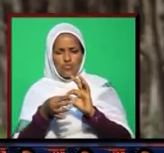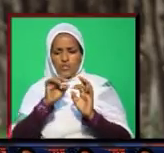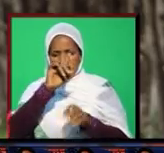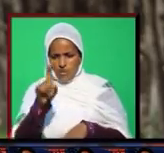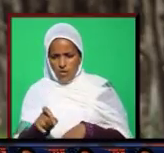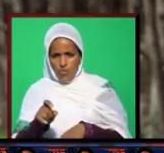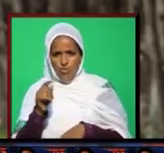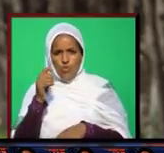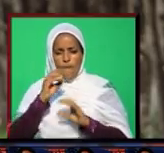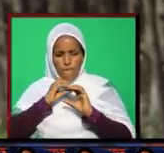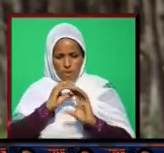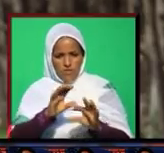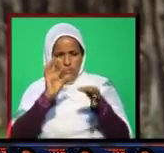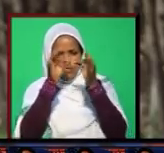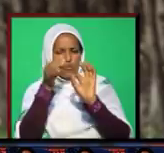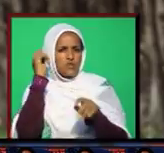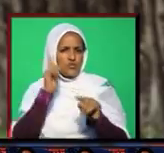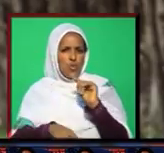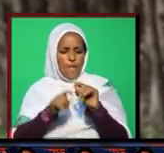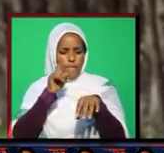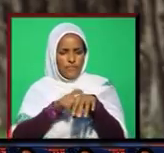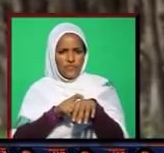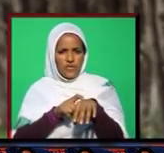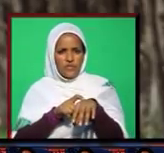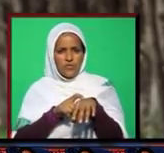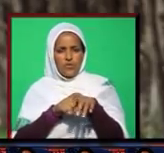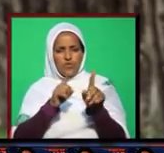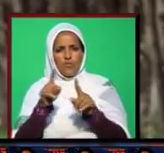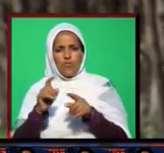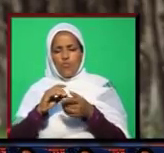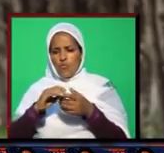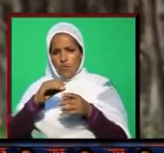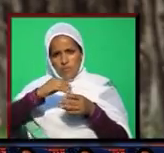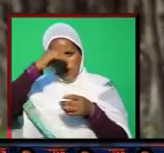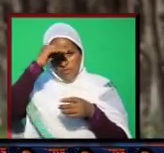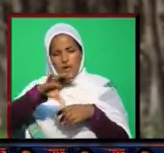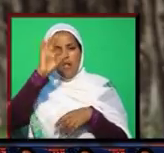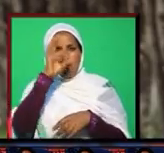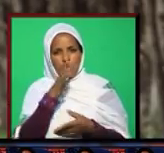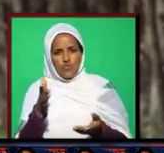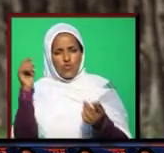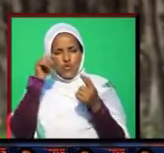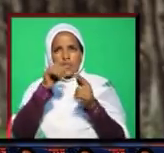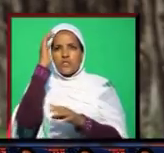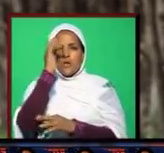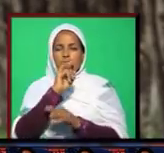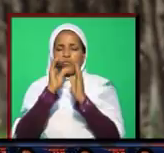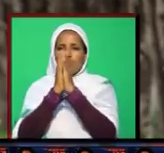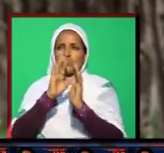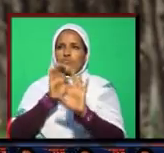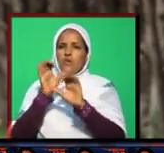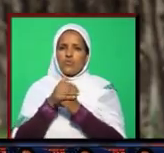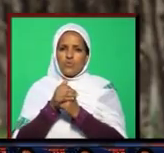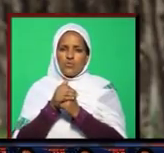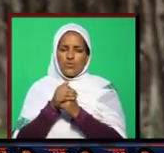ትርጓሜውን ሲጠየቁ ማስተማር መተርጎም አልቻሉም። በጊዜው ደግሞ አባብሶኝ ማለት ነው መምህር አላገኙም። ወደ እግዚአብሔር ምን